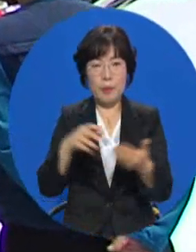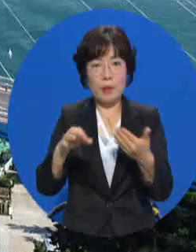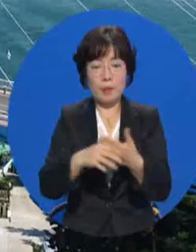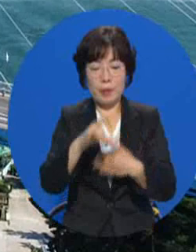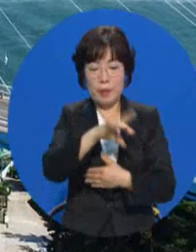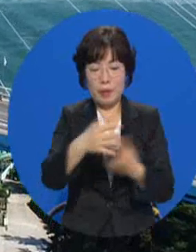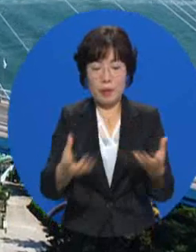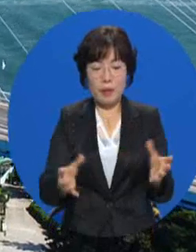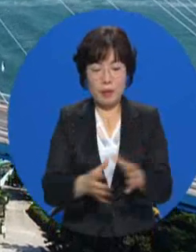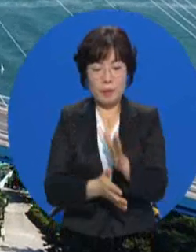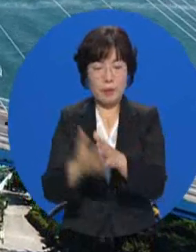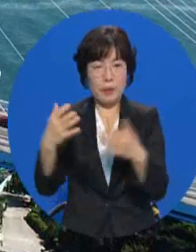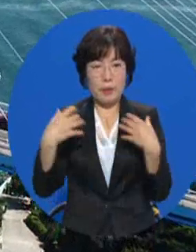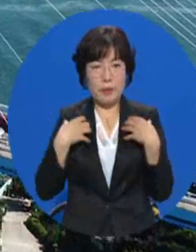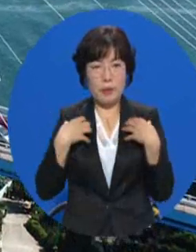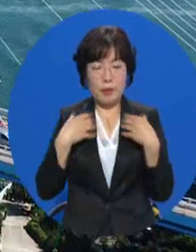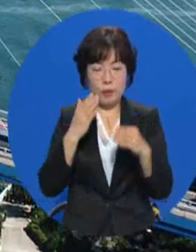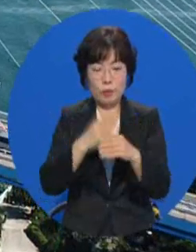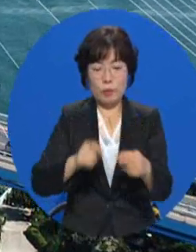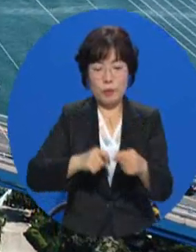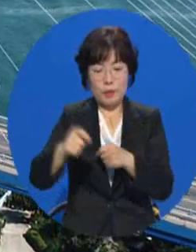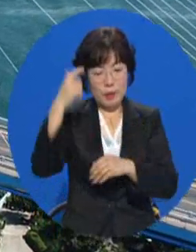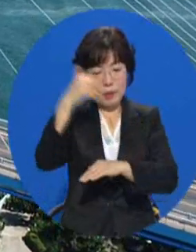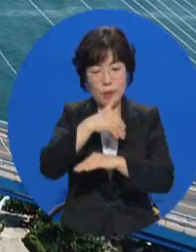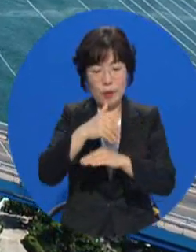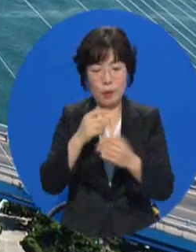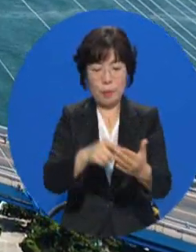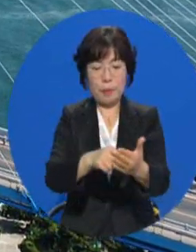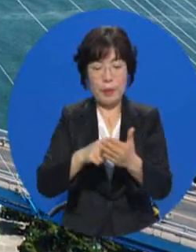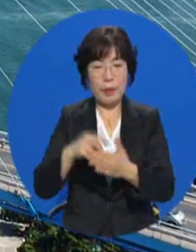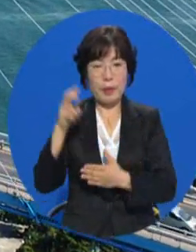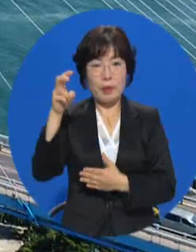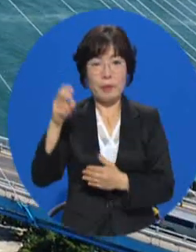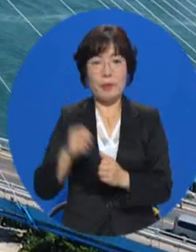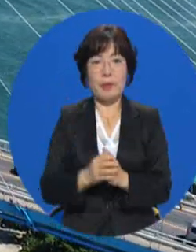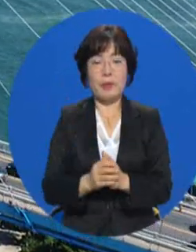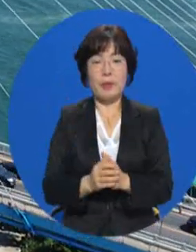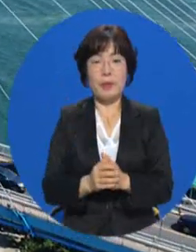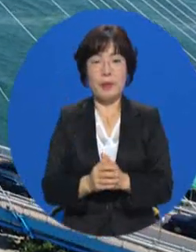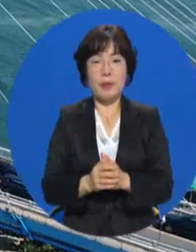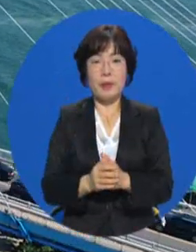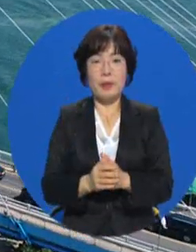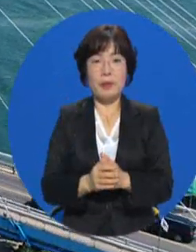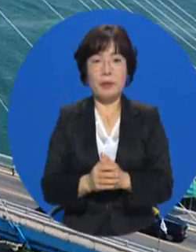각 부처와 지자체의 중장기 계획으로 구체화될 예정입니다. MBC 뉴스 송정근입니다.